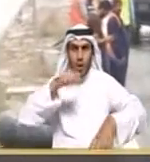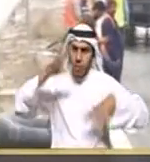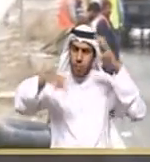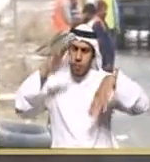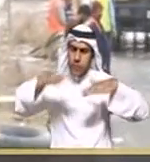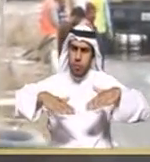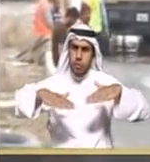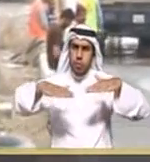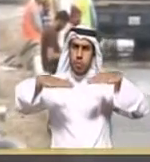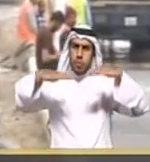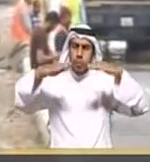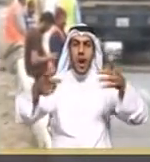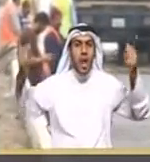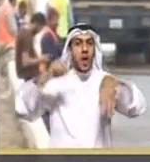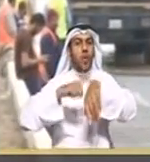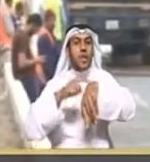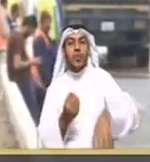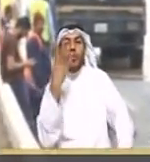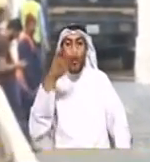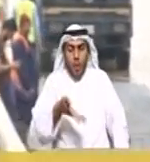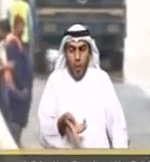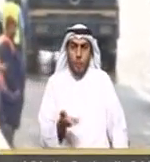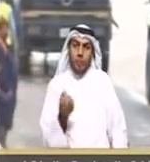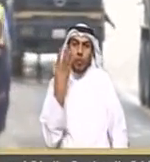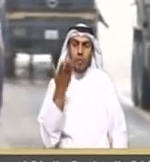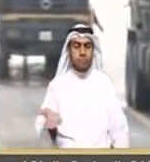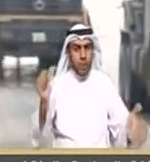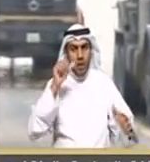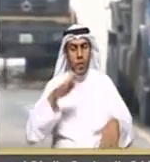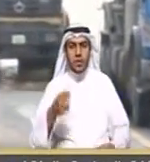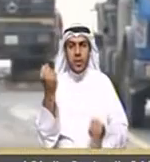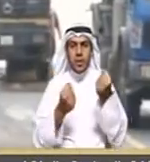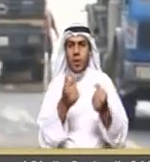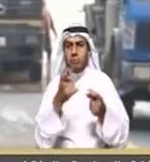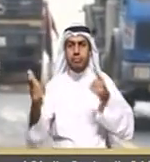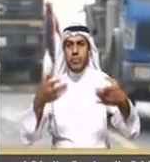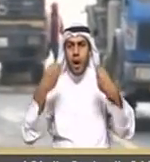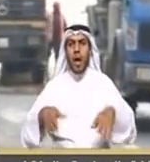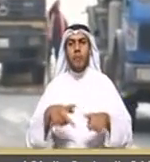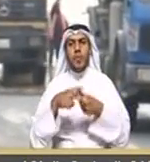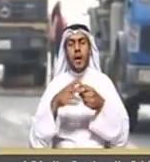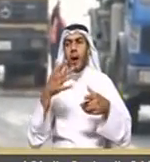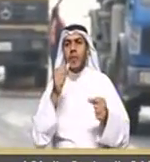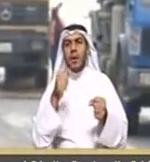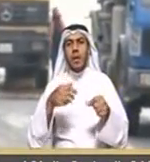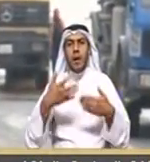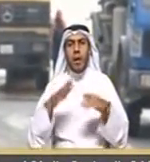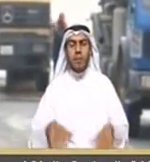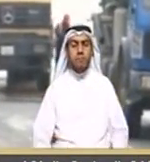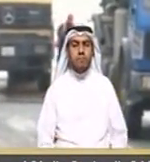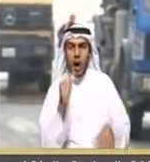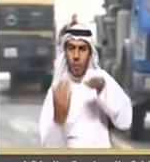من المساء حتى اليوم الصبح، وكانت عدد كبير من السيارات كانت متعطله في هذا المكان.